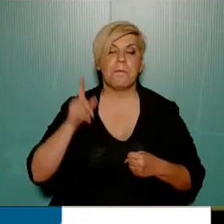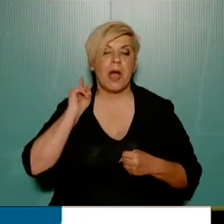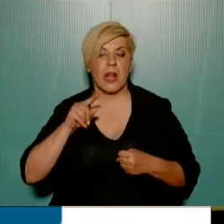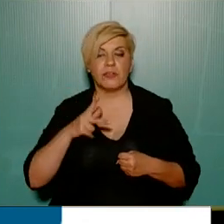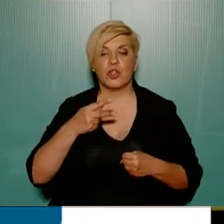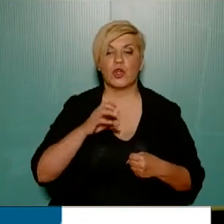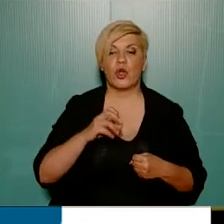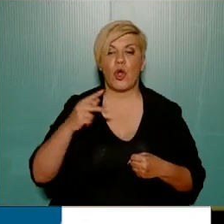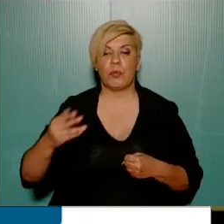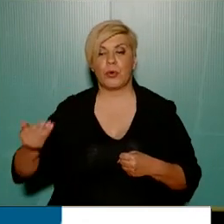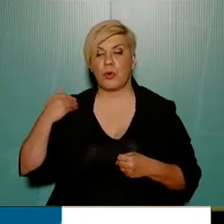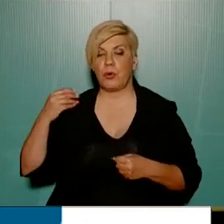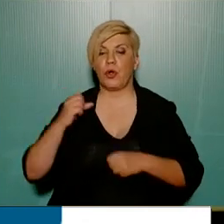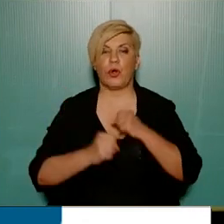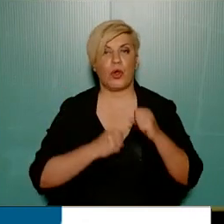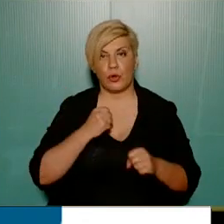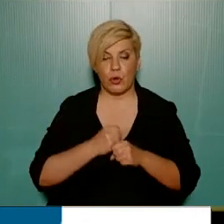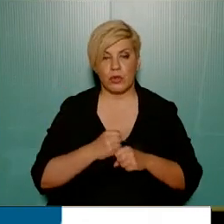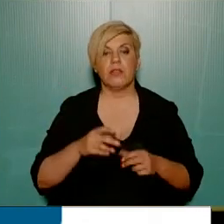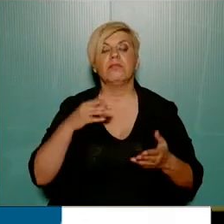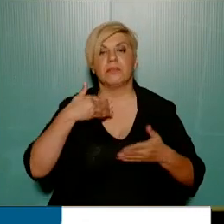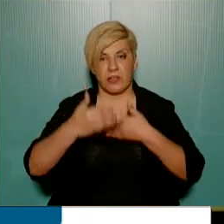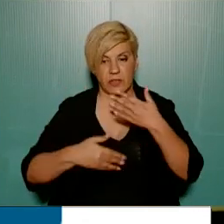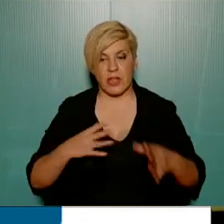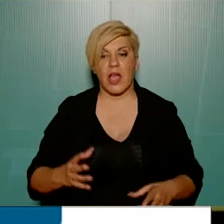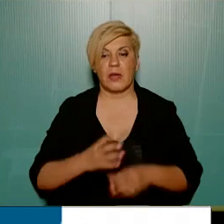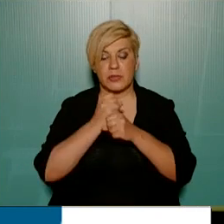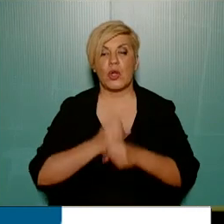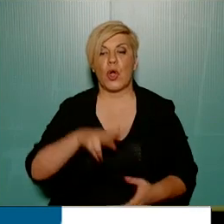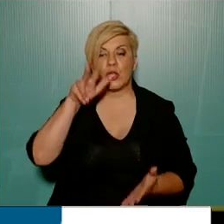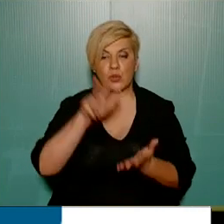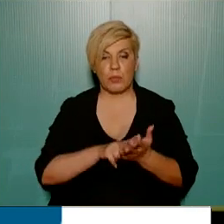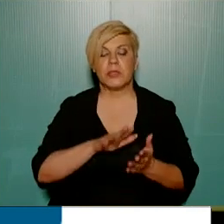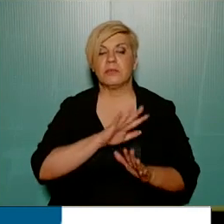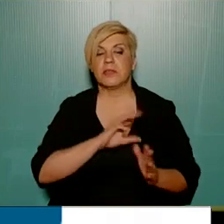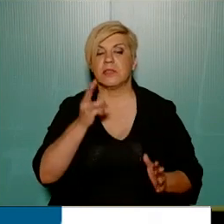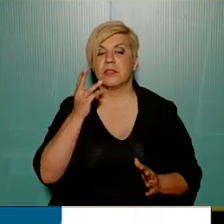ΚΟΚ προηγούμενων ετών. Διευθετήσαμε την εκκρεμότητα οριστικοποίησης περίπου